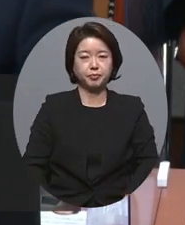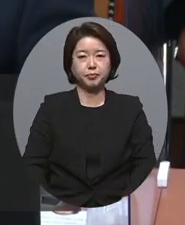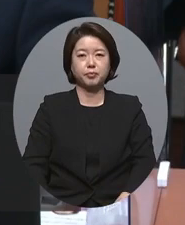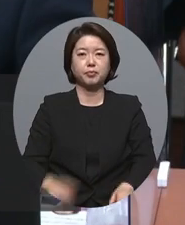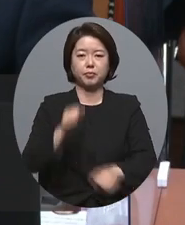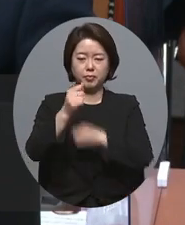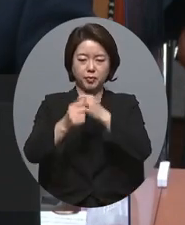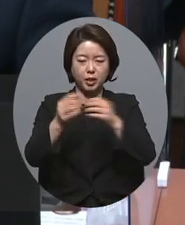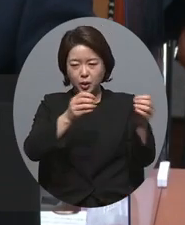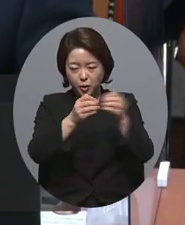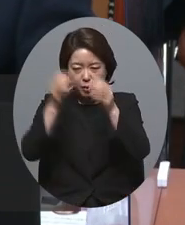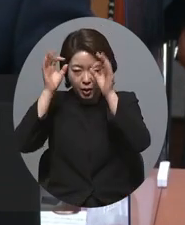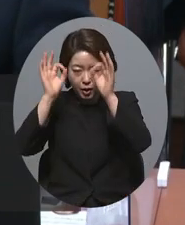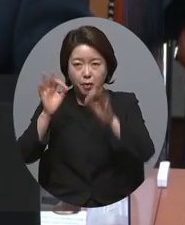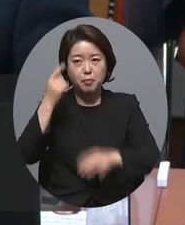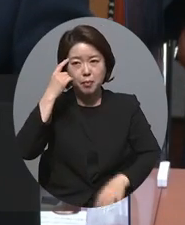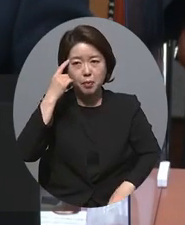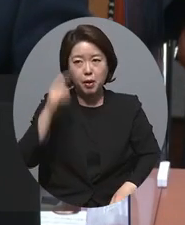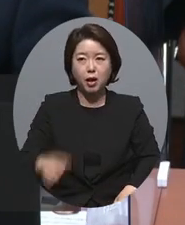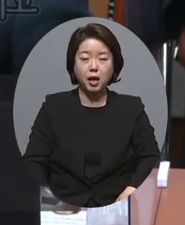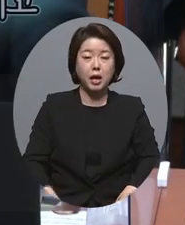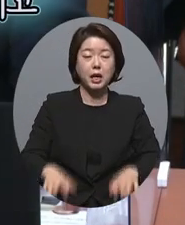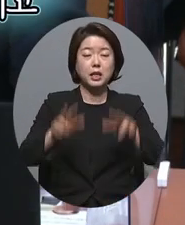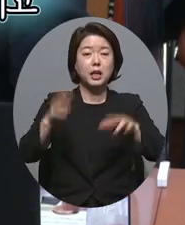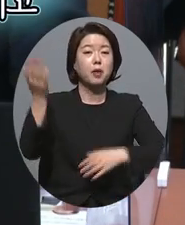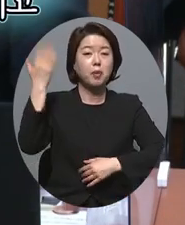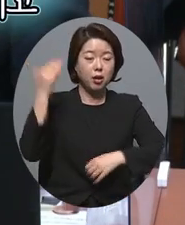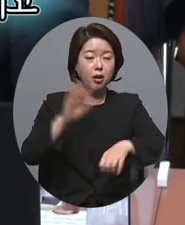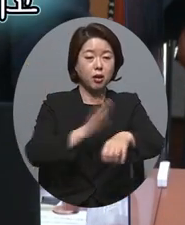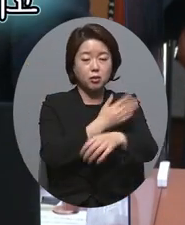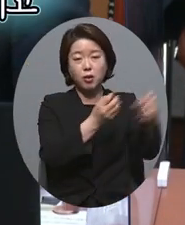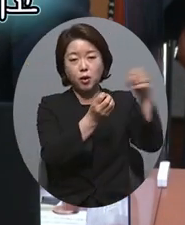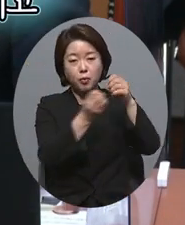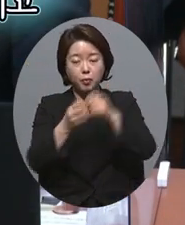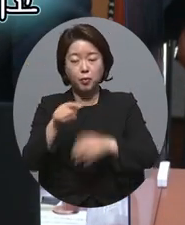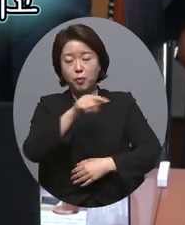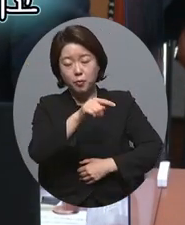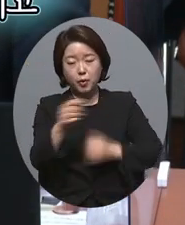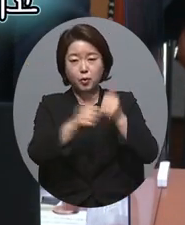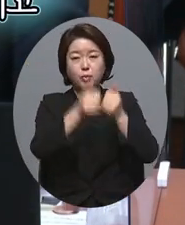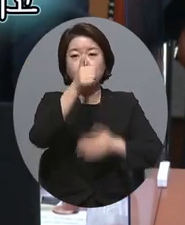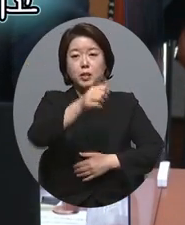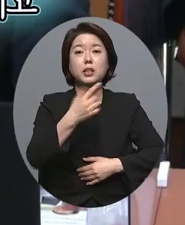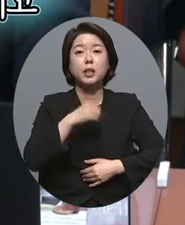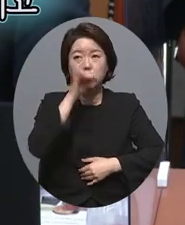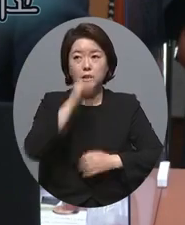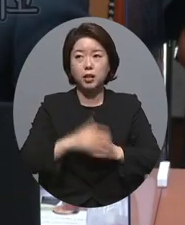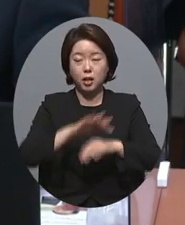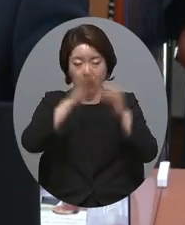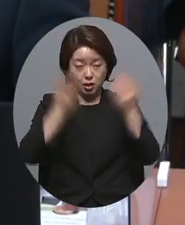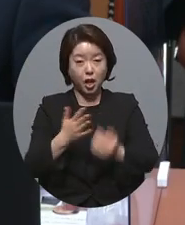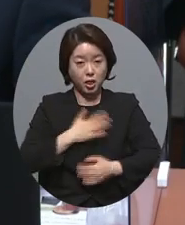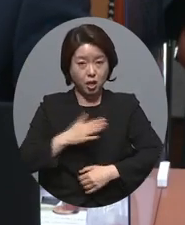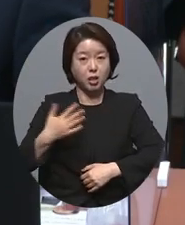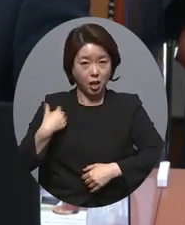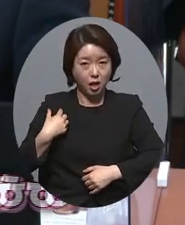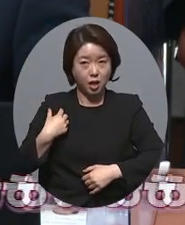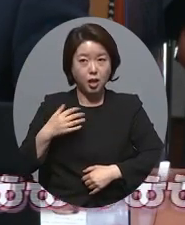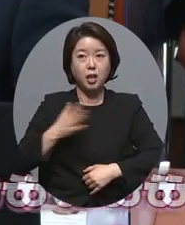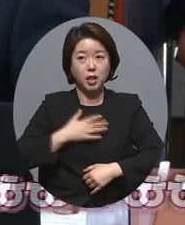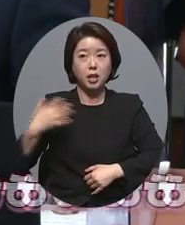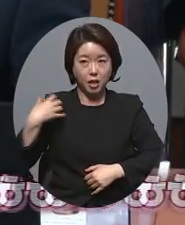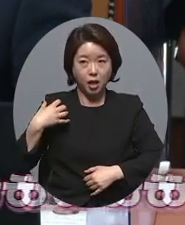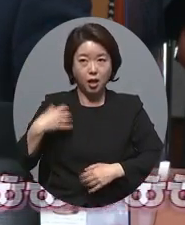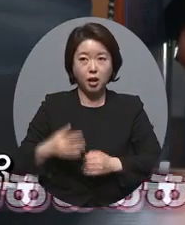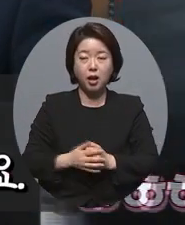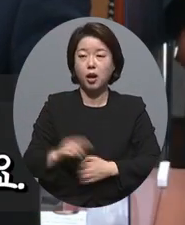년 전을 생각해 보십시오. 위원님께서 적폐청산위원장이지 않습니까? 내 얘기할 줄 알았어요. 내 얘기할 줄 알았고 내 모든 게 다 내 탓이죠. 아니 위원님께서 여쭤보시는데 어떻게